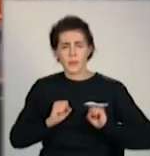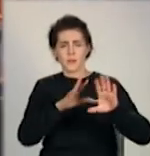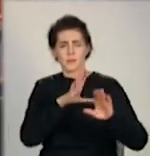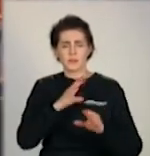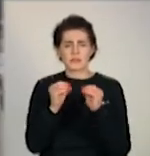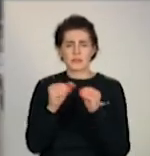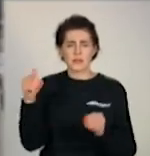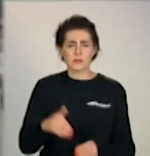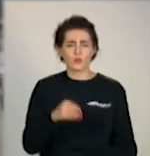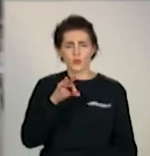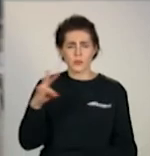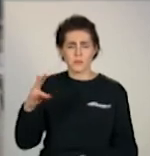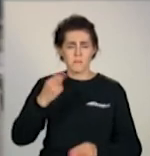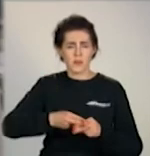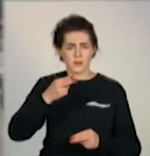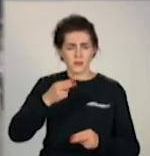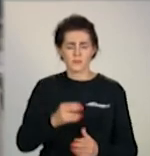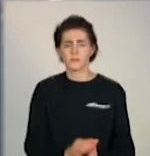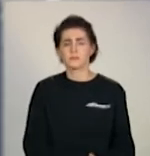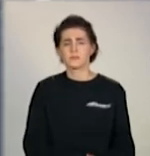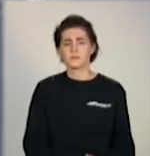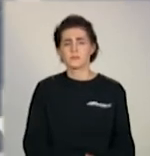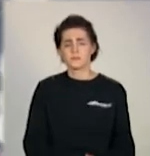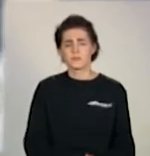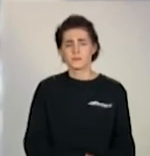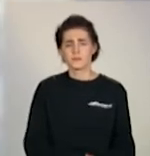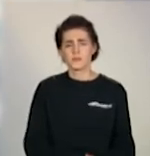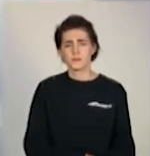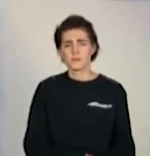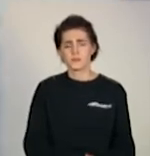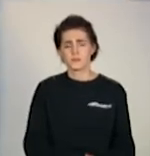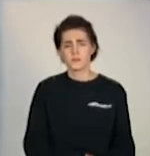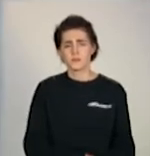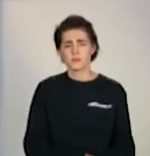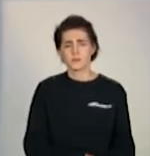10 тисяч тонн металу. Валентина Чурікова, Артем Карабецький, телеканал «Донбас».